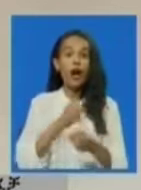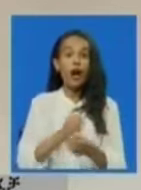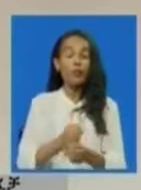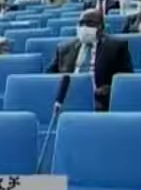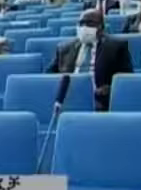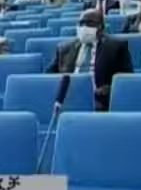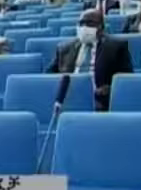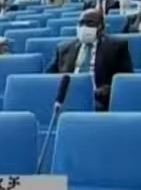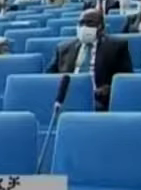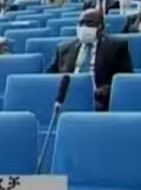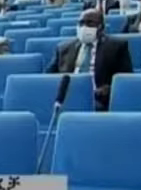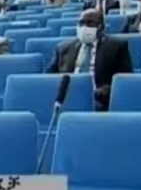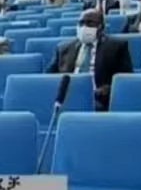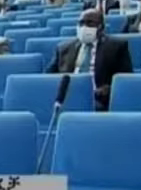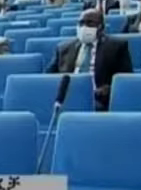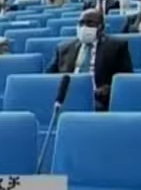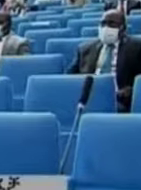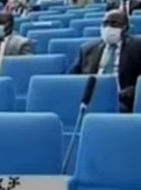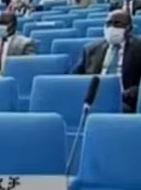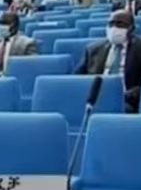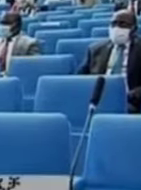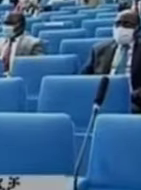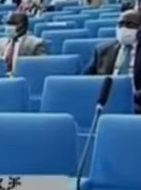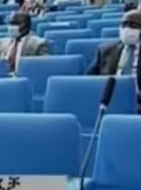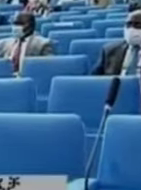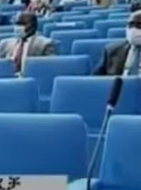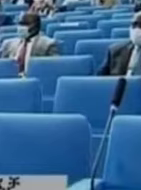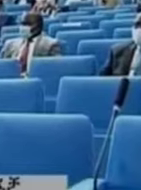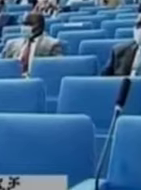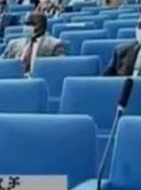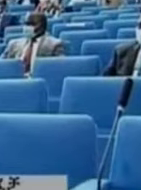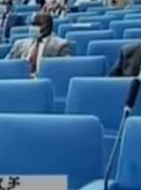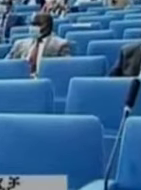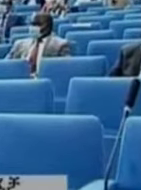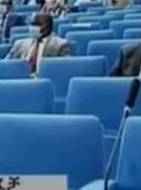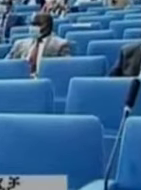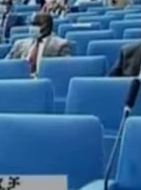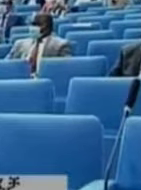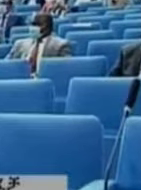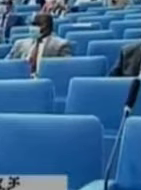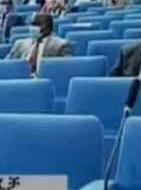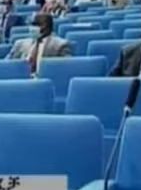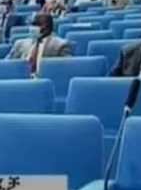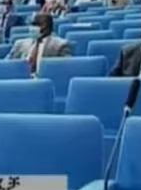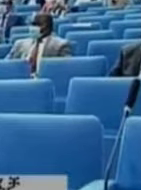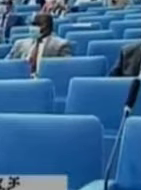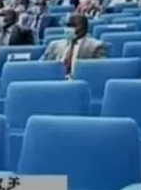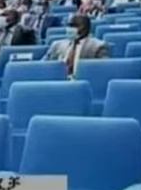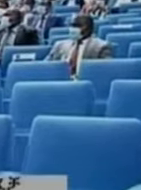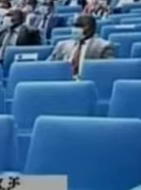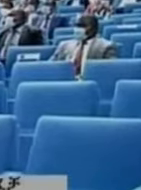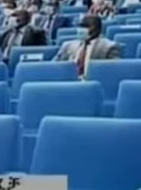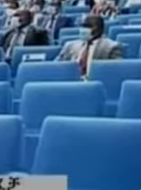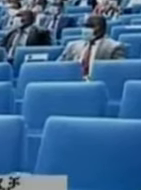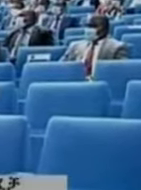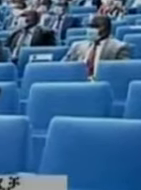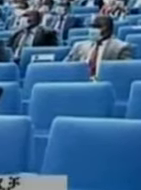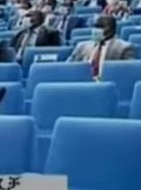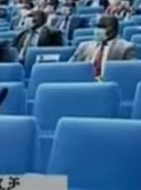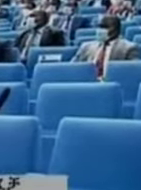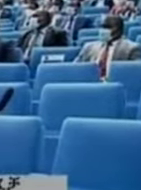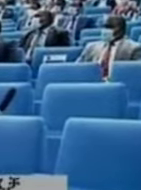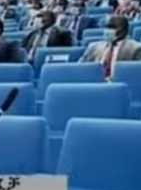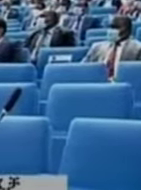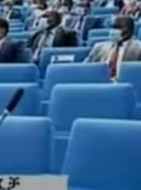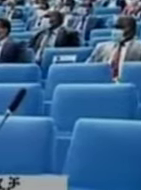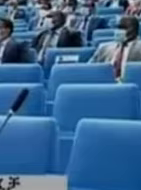ነበር። ታሪካችን ብዙ ትርጉም የሚኖረውና ሀገራችንን ከኋላ ቀርነት ለማላቀቅ ትልቅ አቅም የሚፈጥርልን በህዳሴ ግድብ ዙሪያ